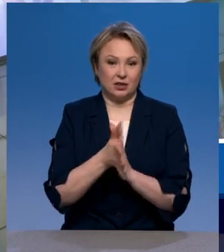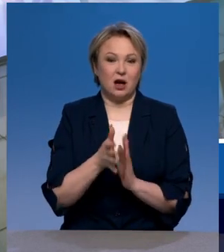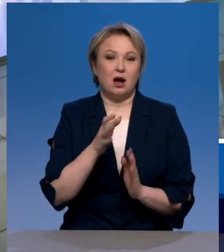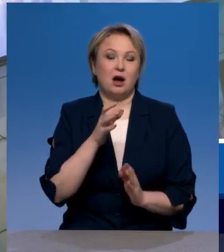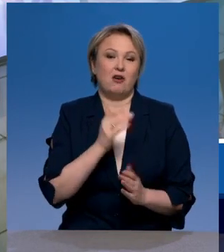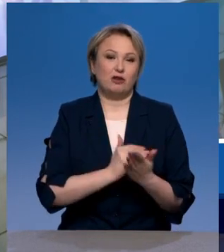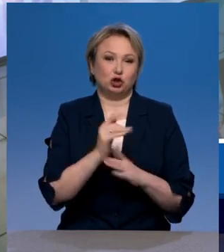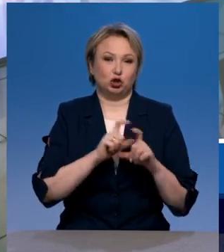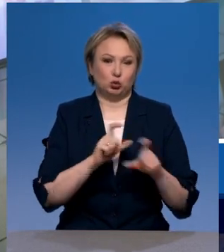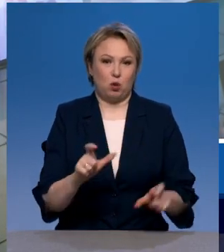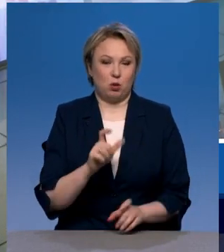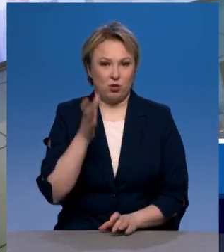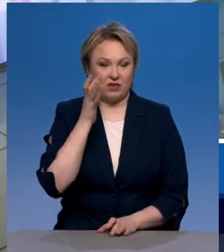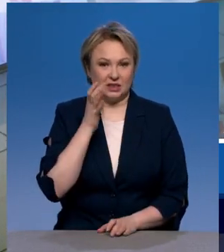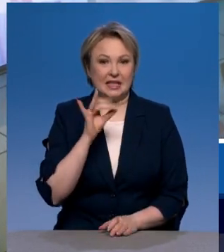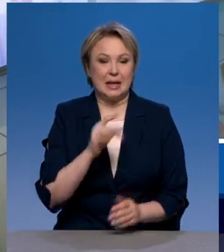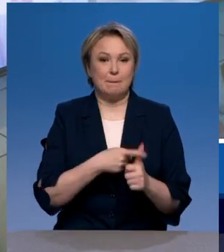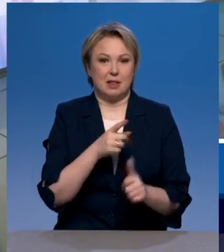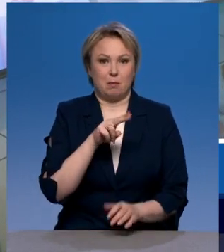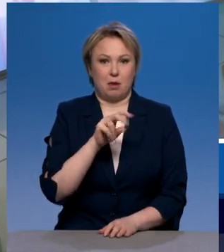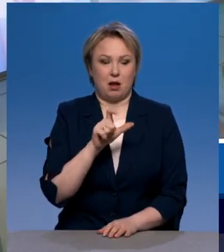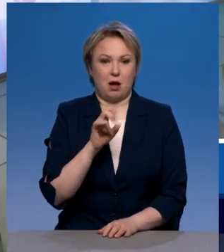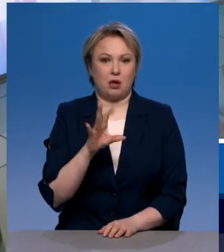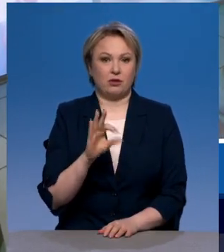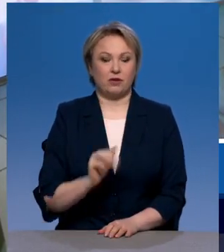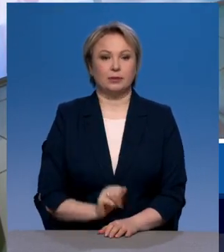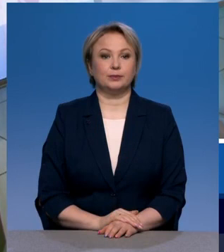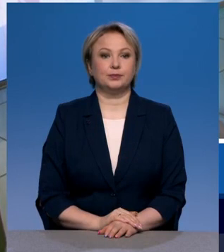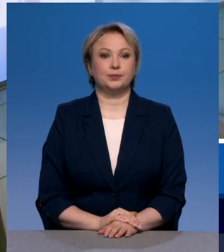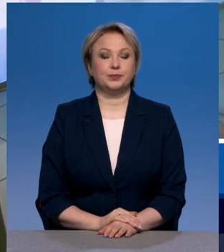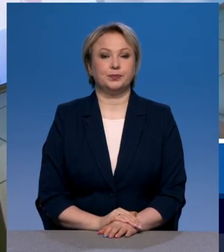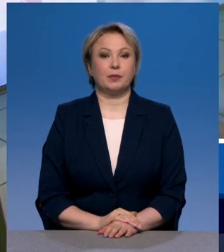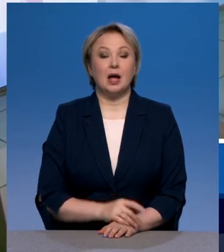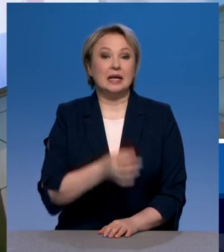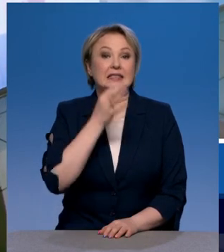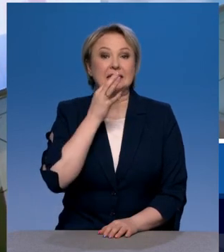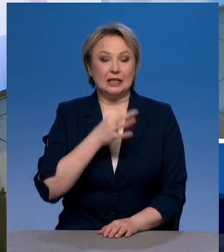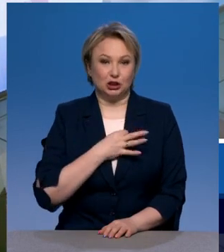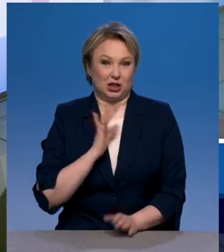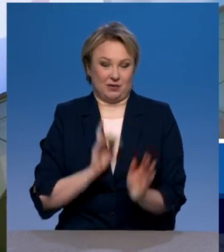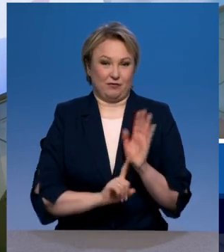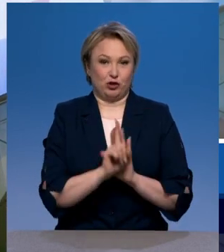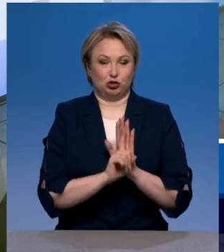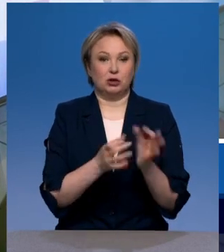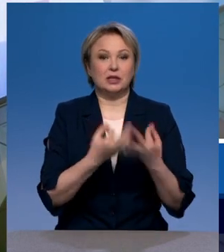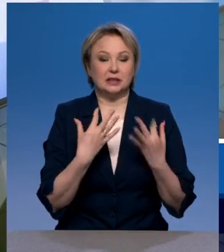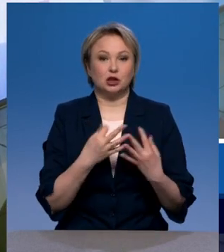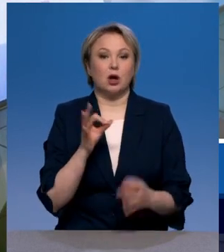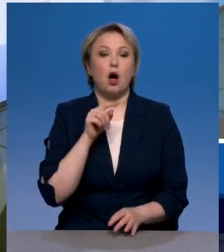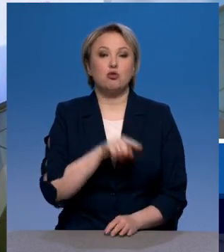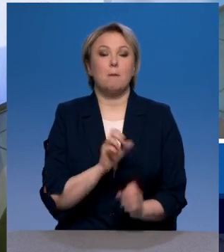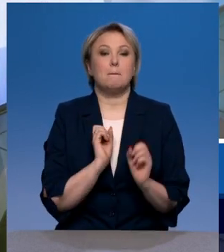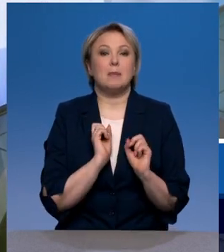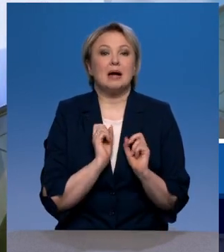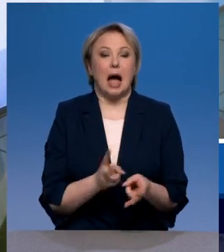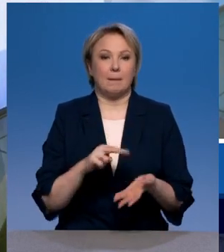Здравствуйте. Здравствуйте. Константин Васильевич, для начала расскажите о том, как